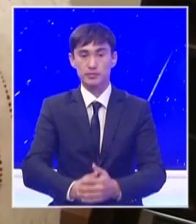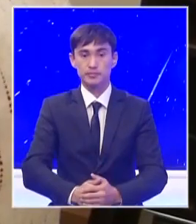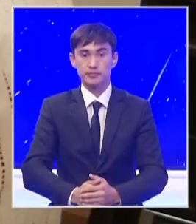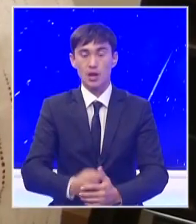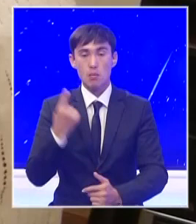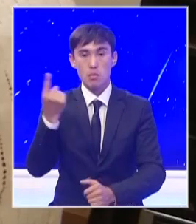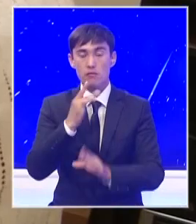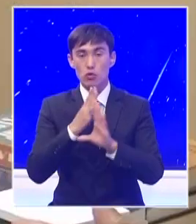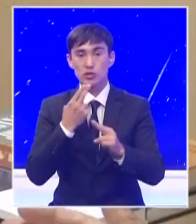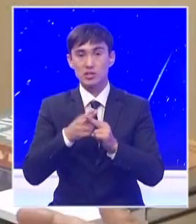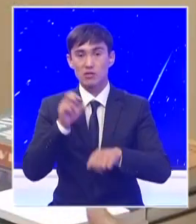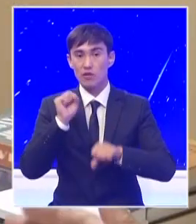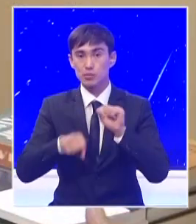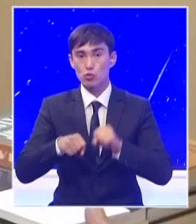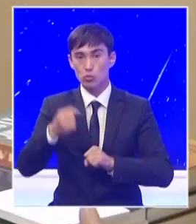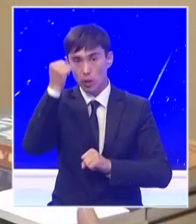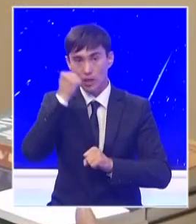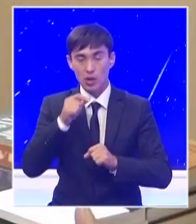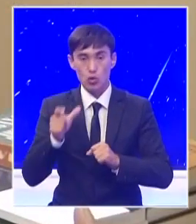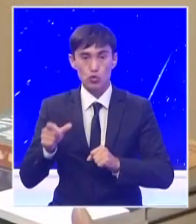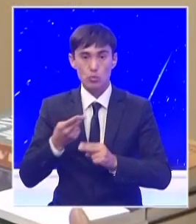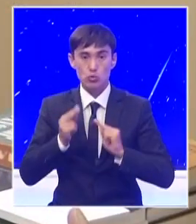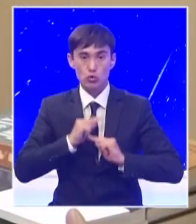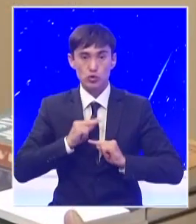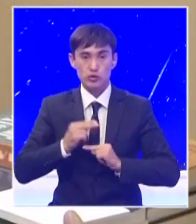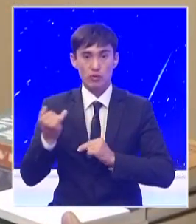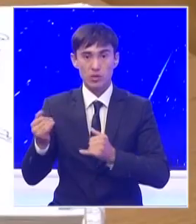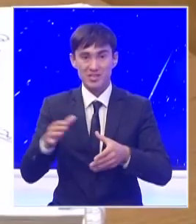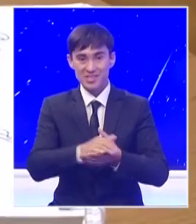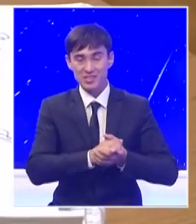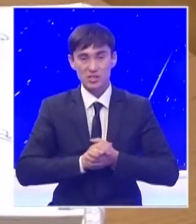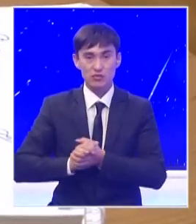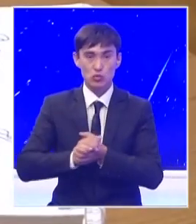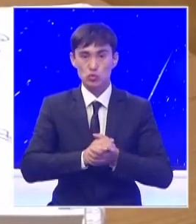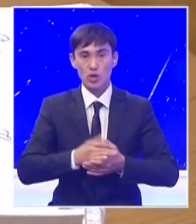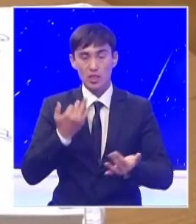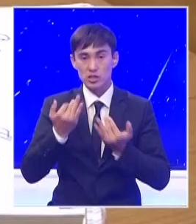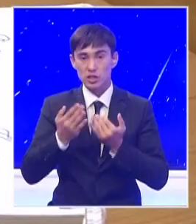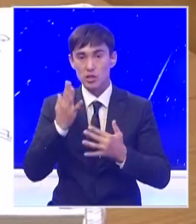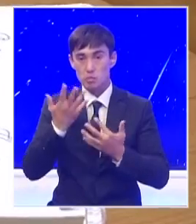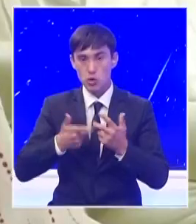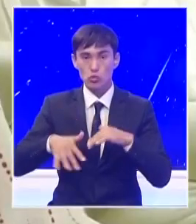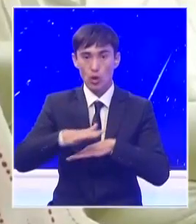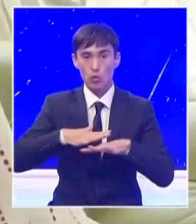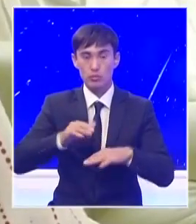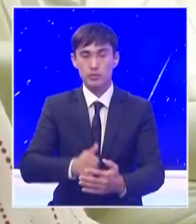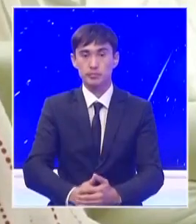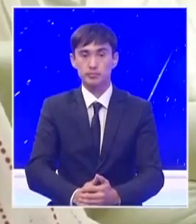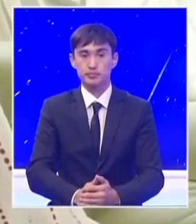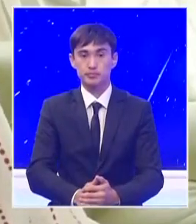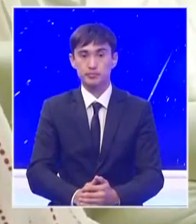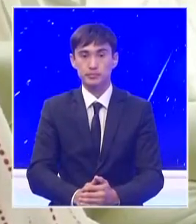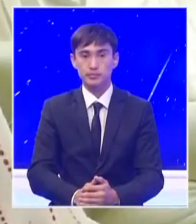первую очередь это стало возможно благодаря людям, трудившимся во благо единства и дружеских отношений между народами.